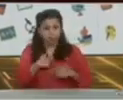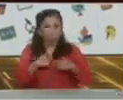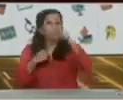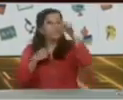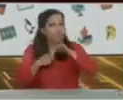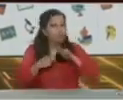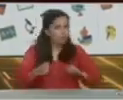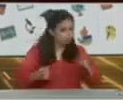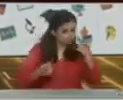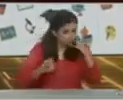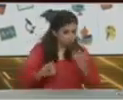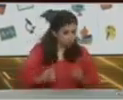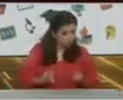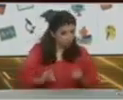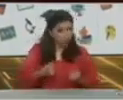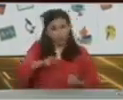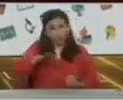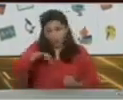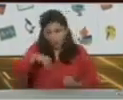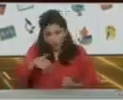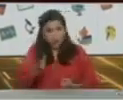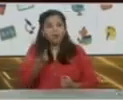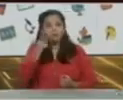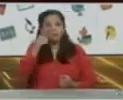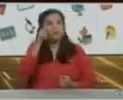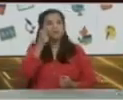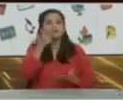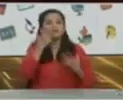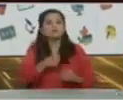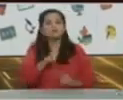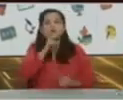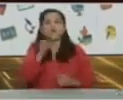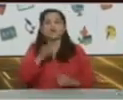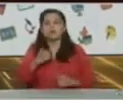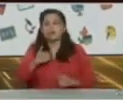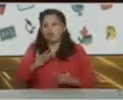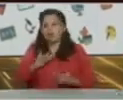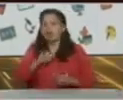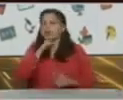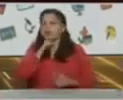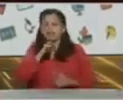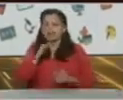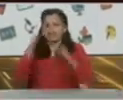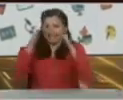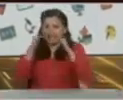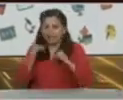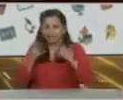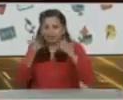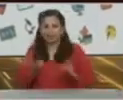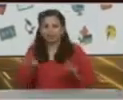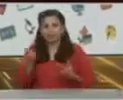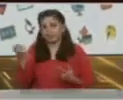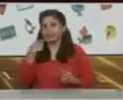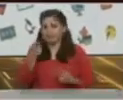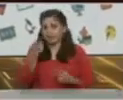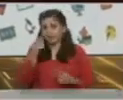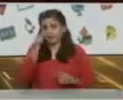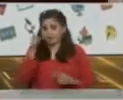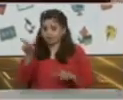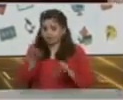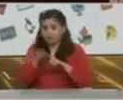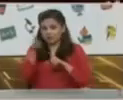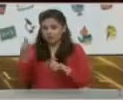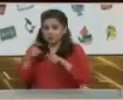हैं या फिर अपनी उम्र कम करना चाहते हैं? और आप भी बेटा अपने मम्मी पापा को जरूर ये